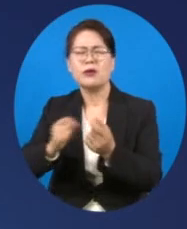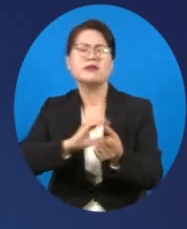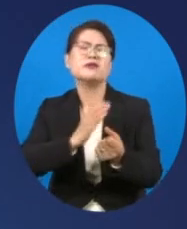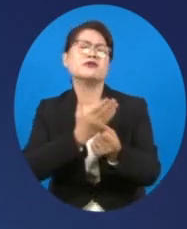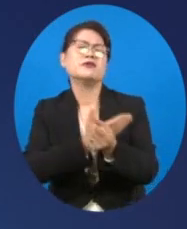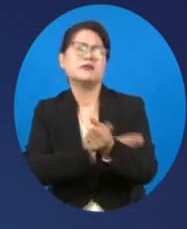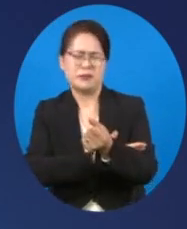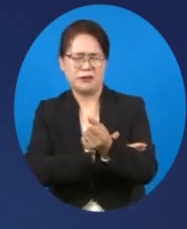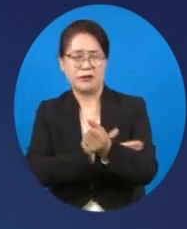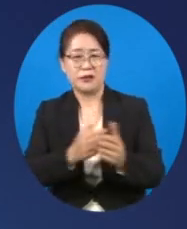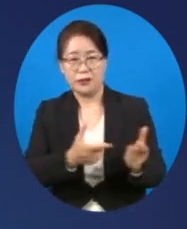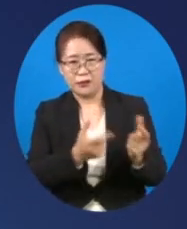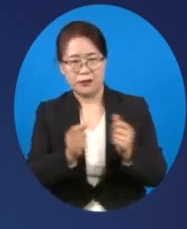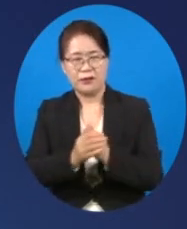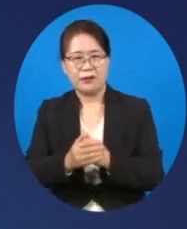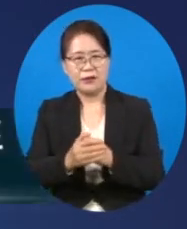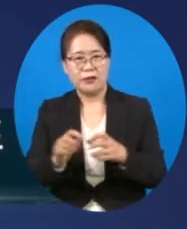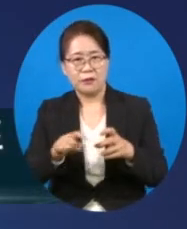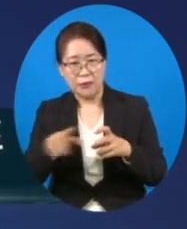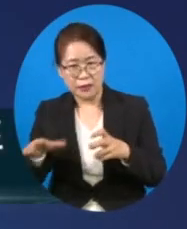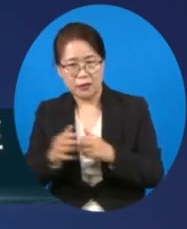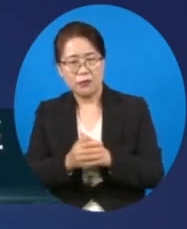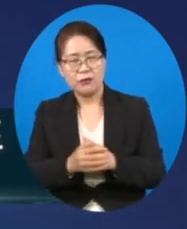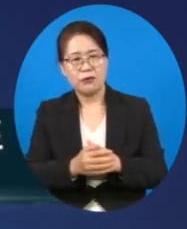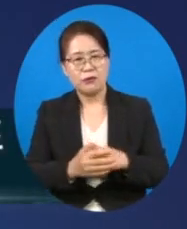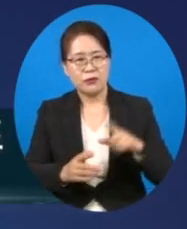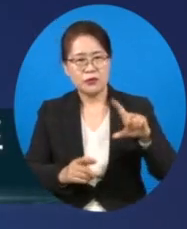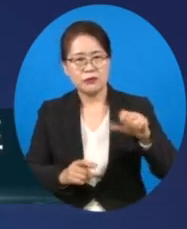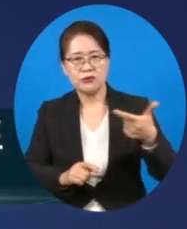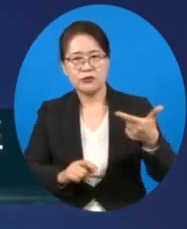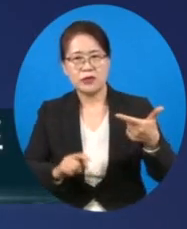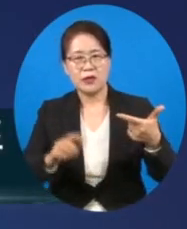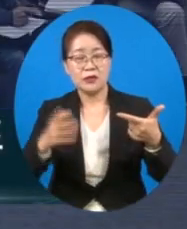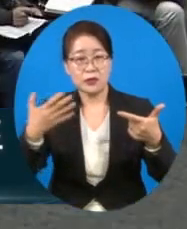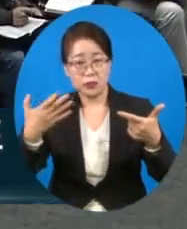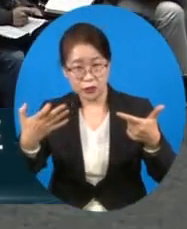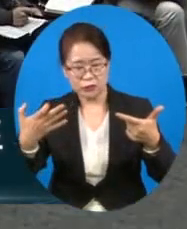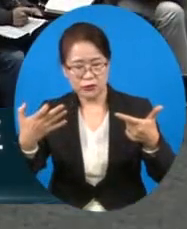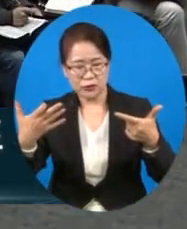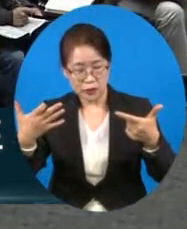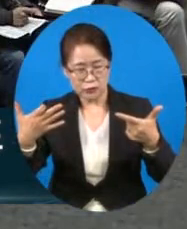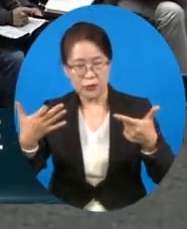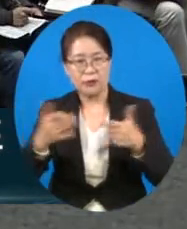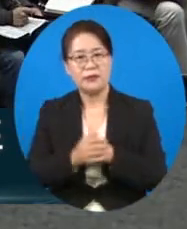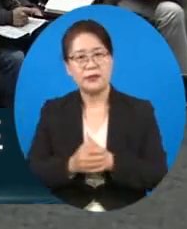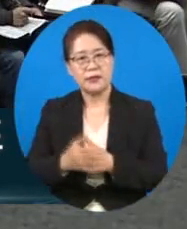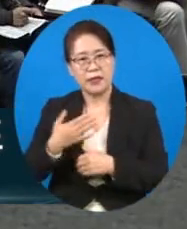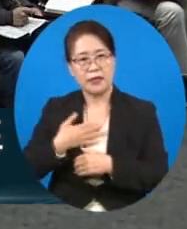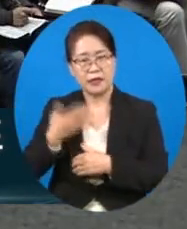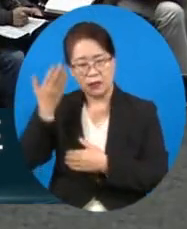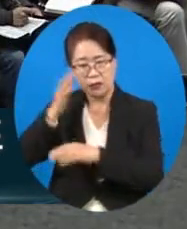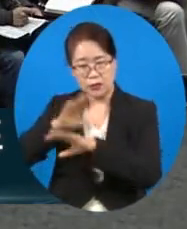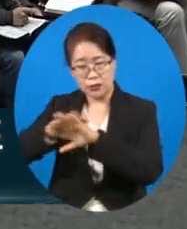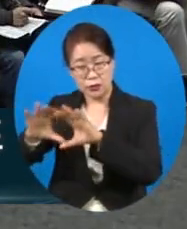거예요 자 마태복음 16장 19절의 말씀을 함께 읽겠습니다 다 같이요 내가